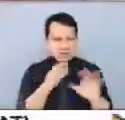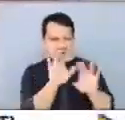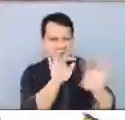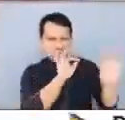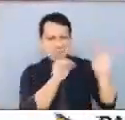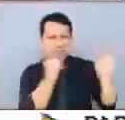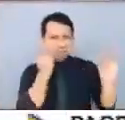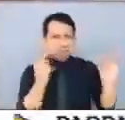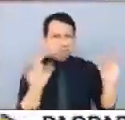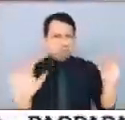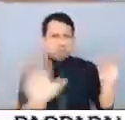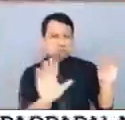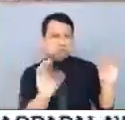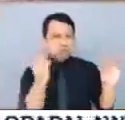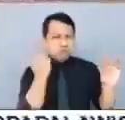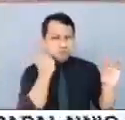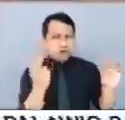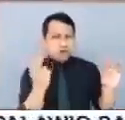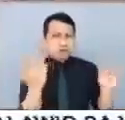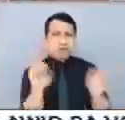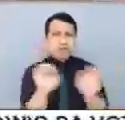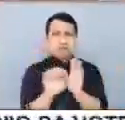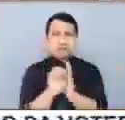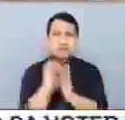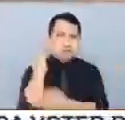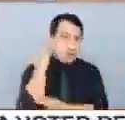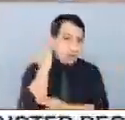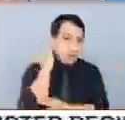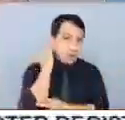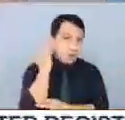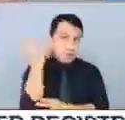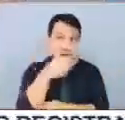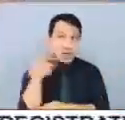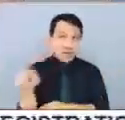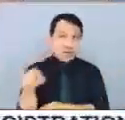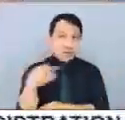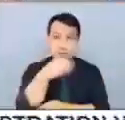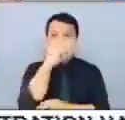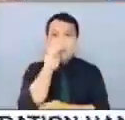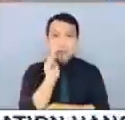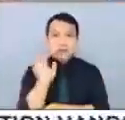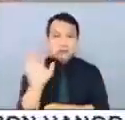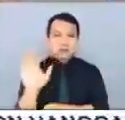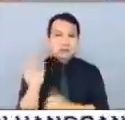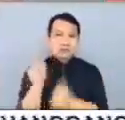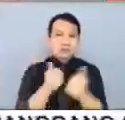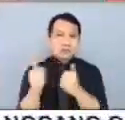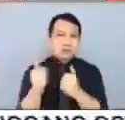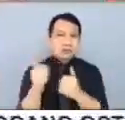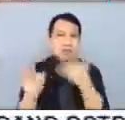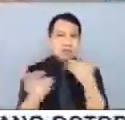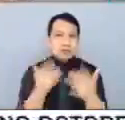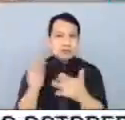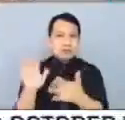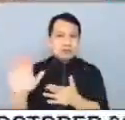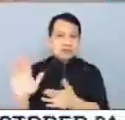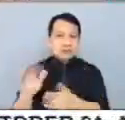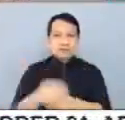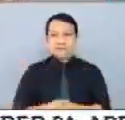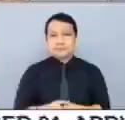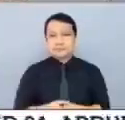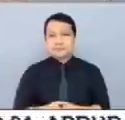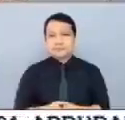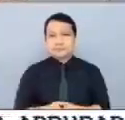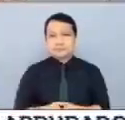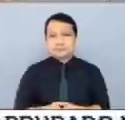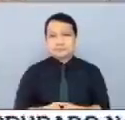gusto mo ito, pero hindi naman siya mananalo. Doon ka lang pumunta sa second choice mo kung kailangan, di ba? I think yan na